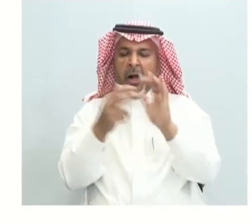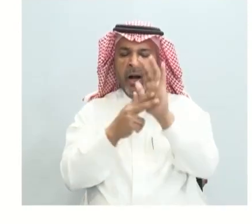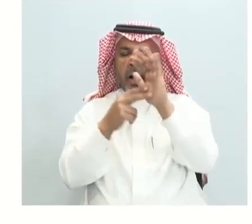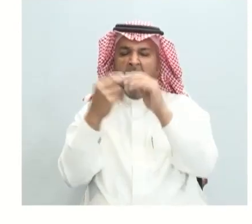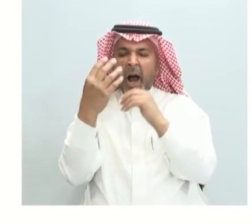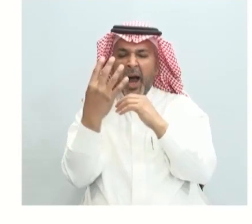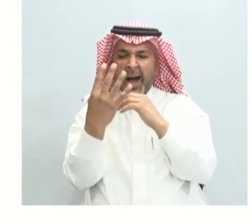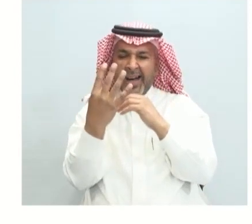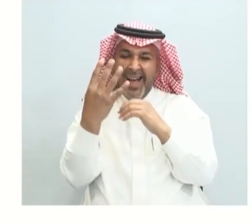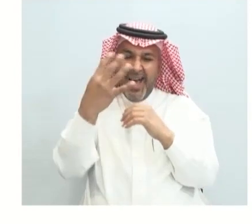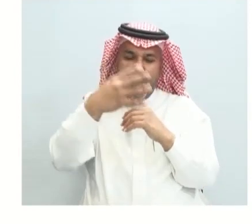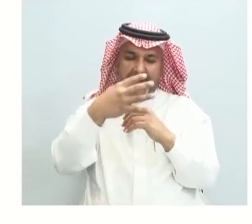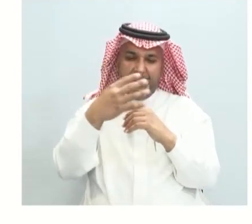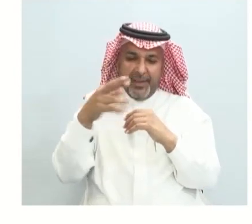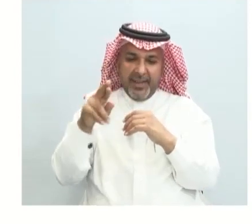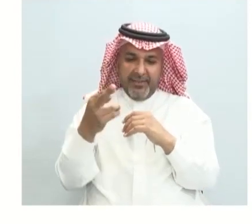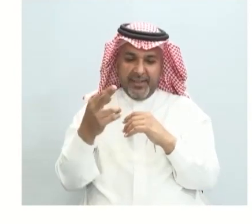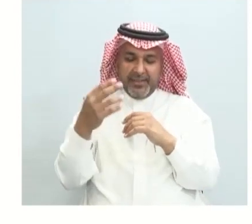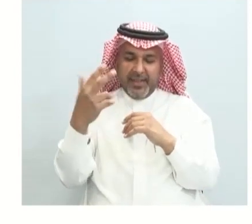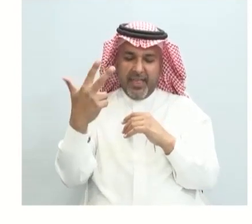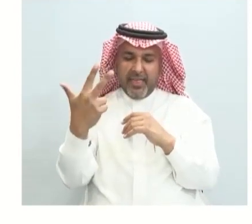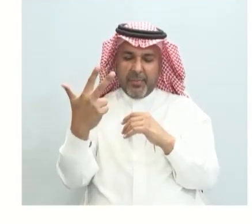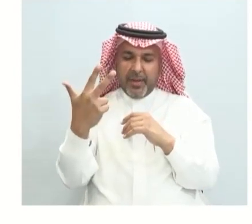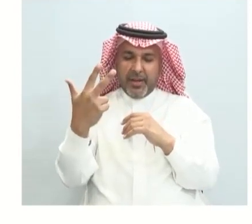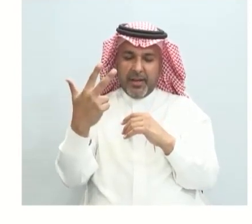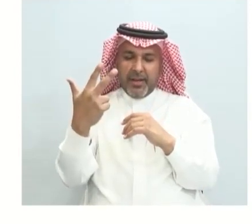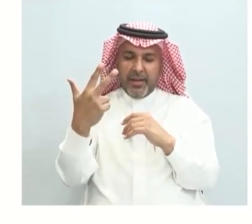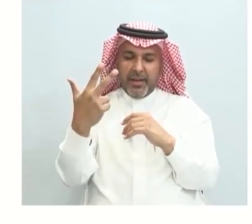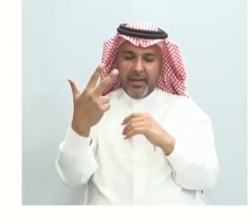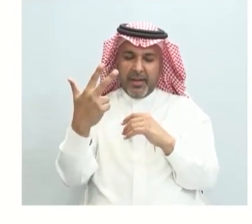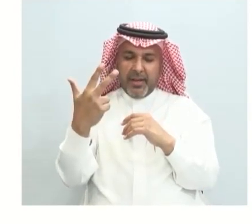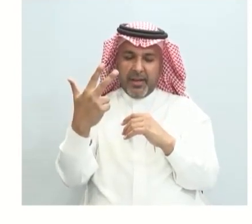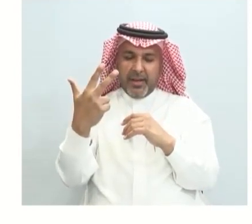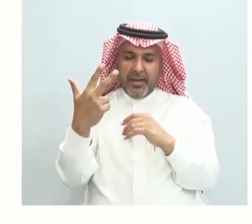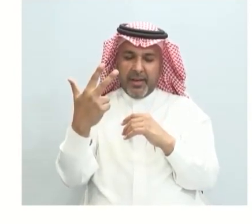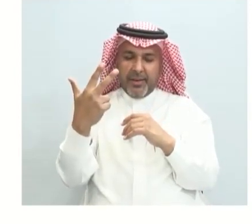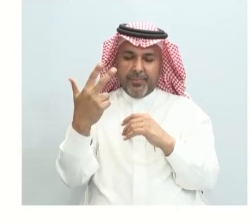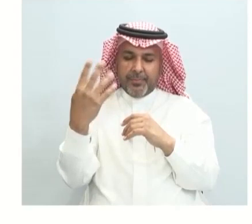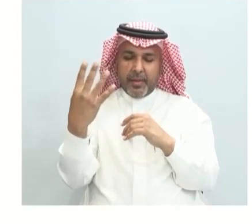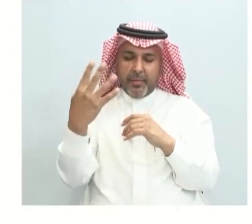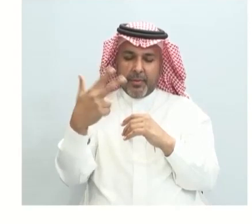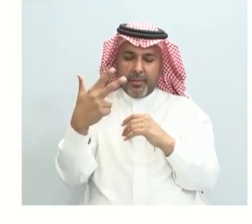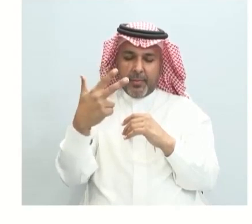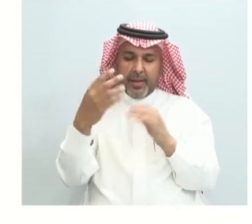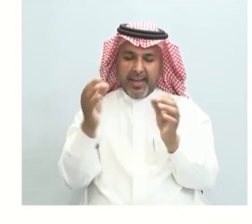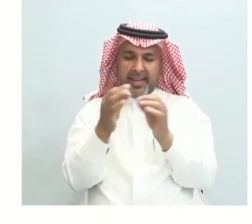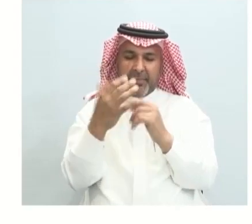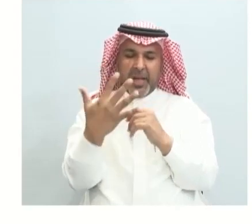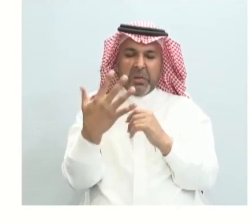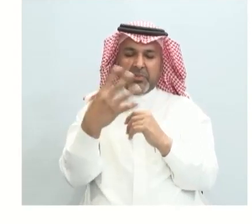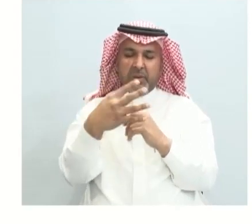44.8 اللي هي تقريبا 45 درجه لو قربناه الى اقرب درجه فبالتالي حتصير هذه